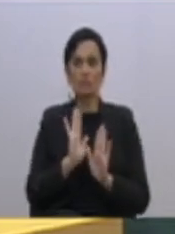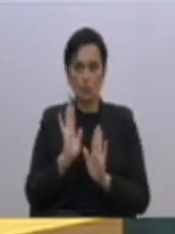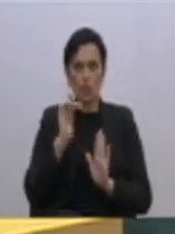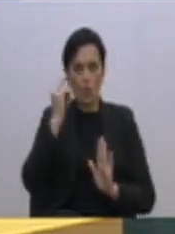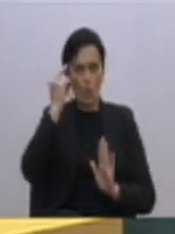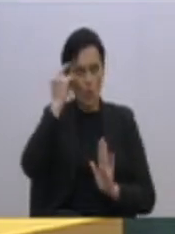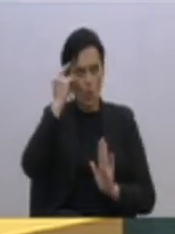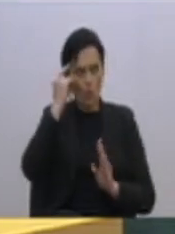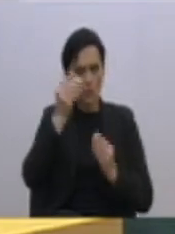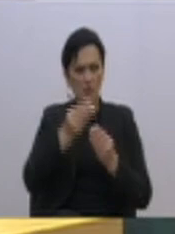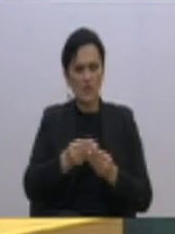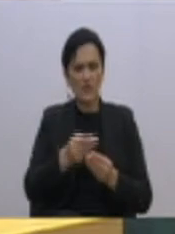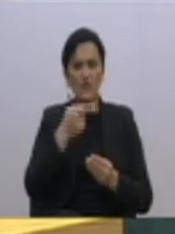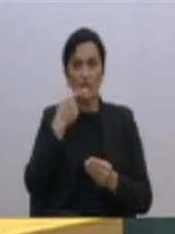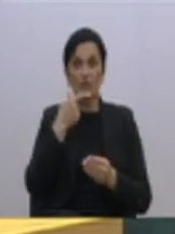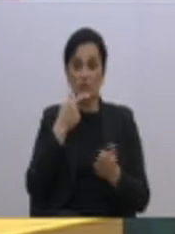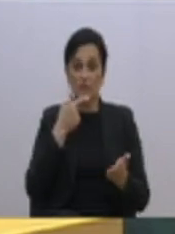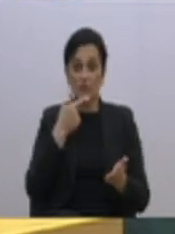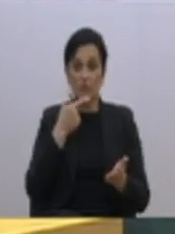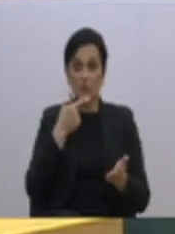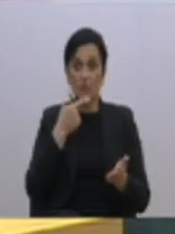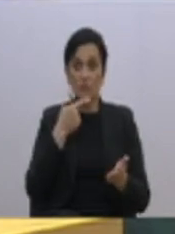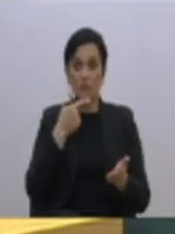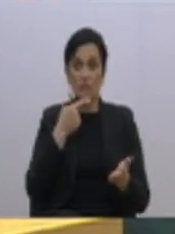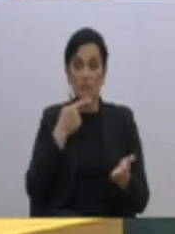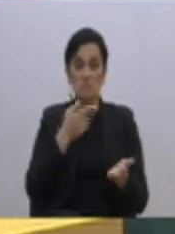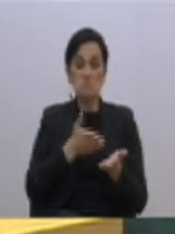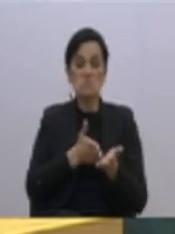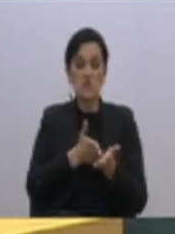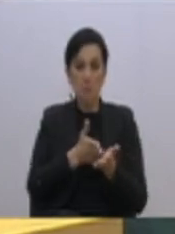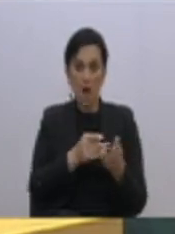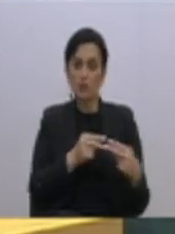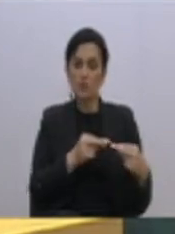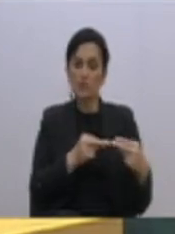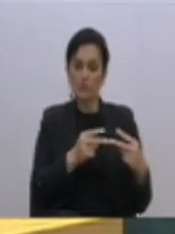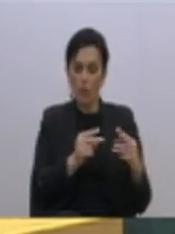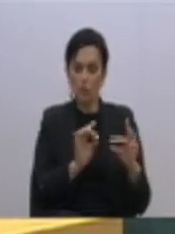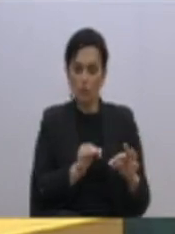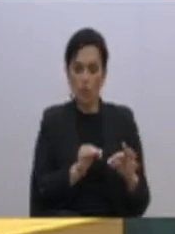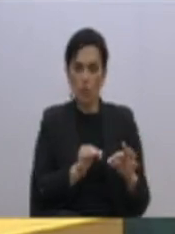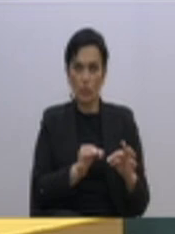გონებას დავატანთ და ვიტყვით, რომ აგერ ბატონო, აი ამ მიმართულებით სვლას სწორია და რა ვიცი,